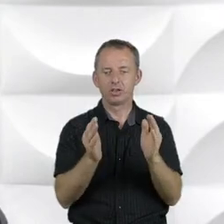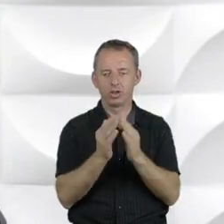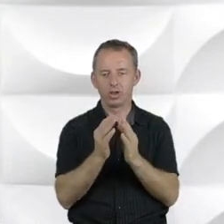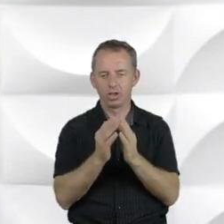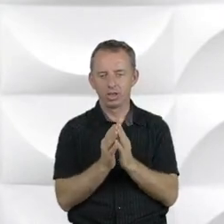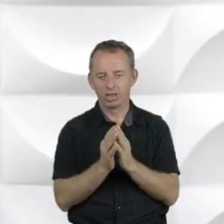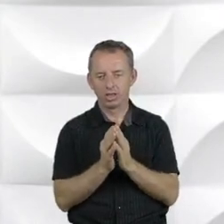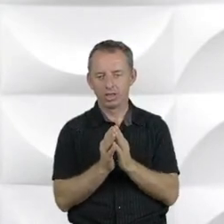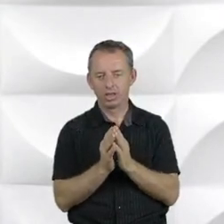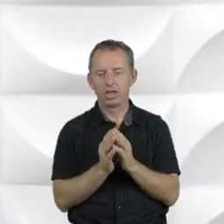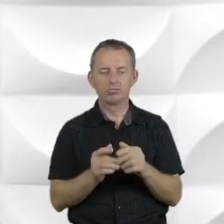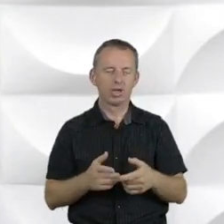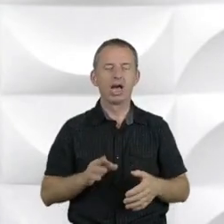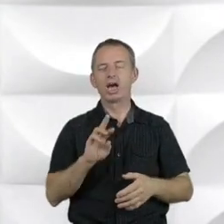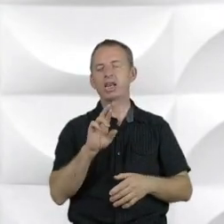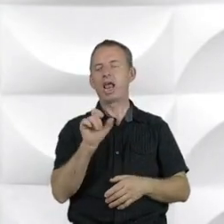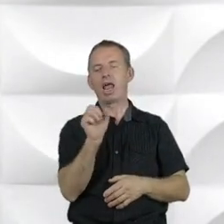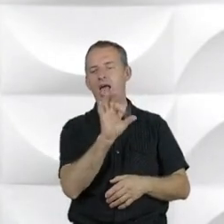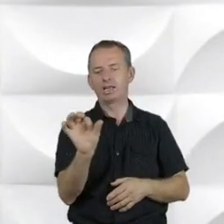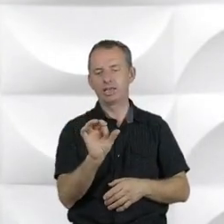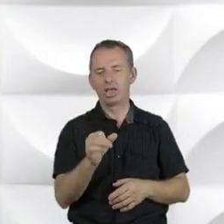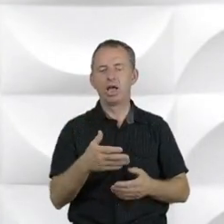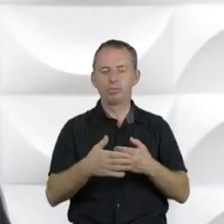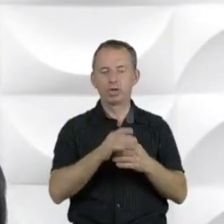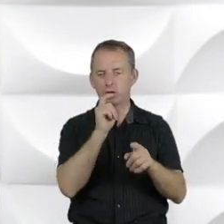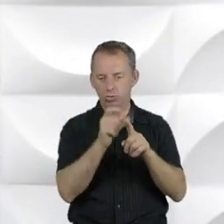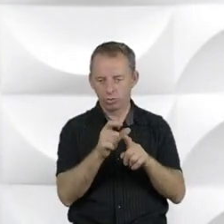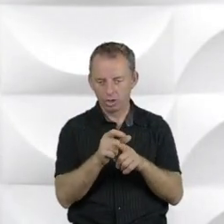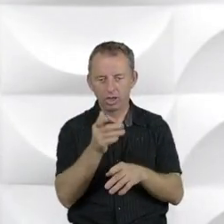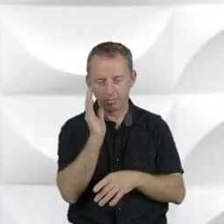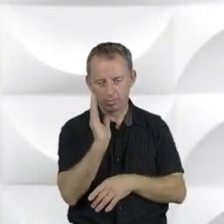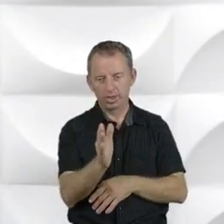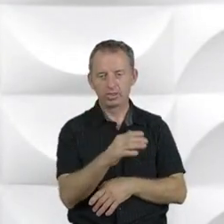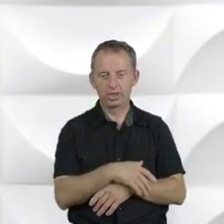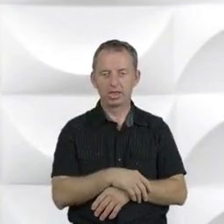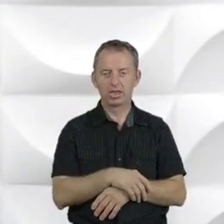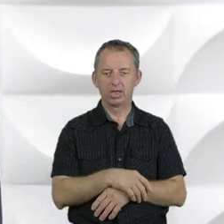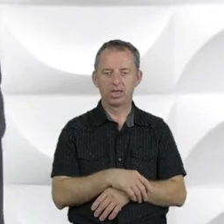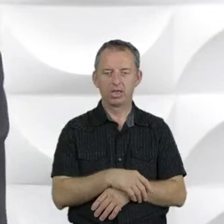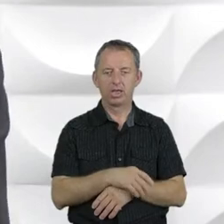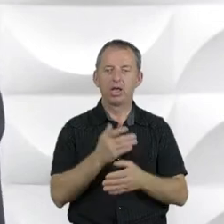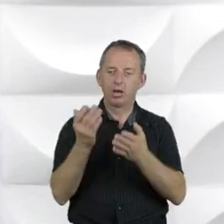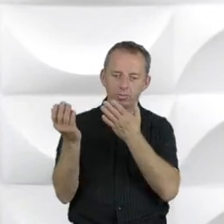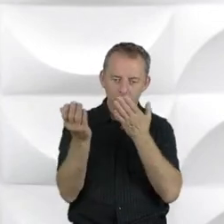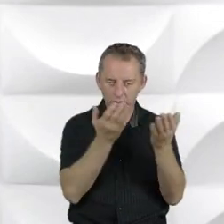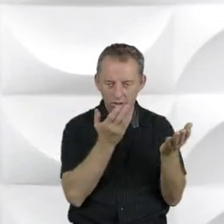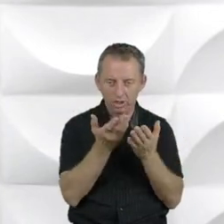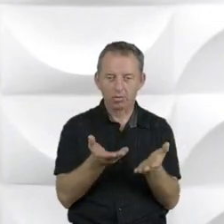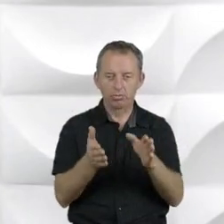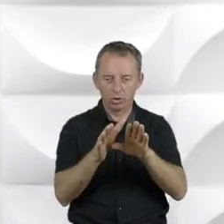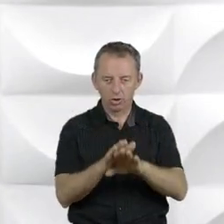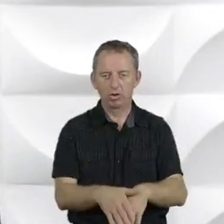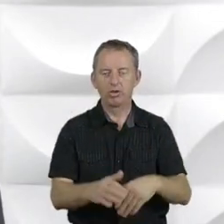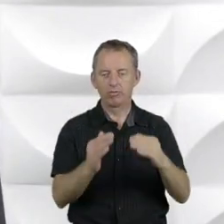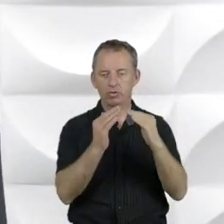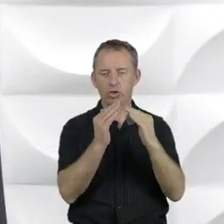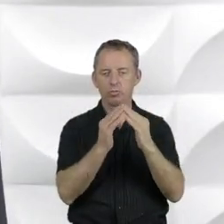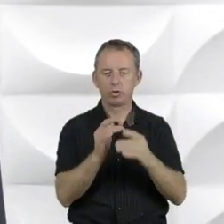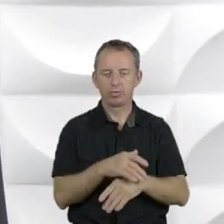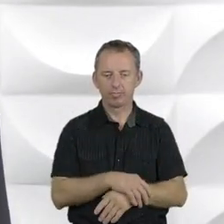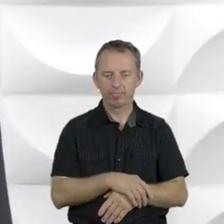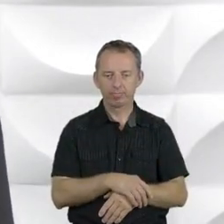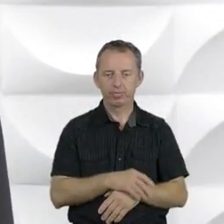taki relaks przy Słowie Bożym, to będzie przeczytanie tych błogosławieństw w domu